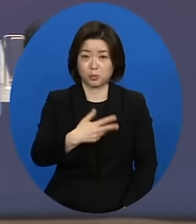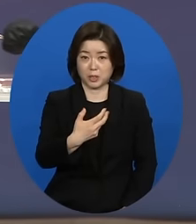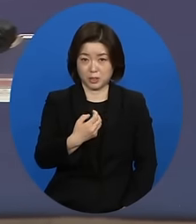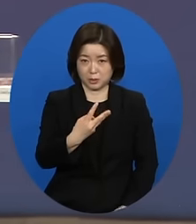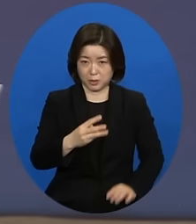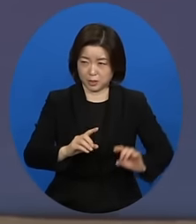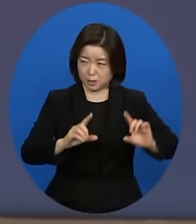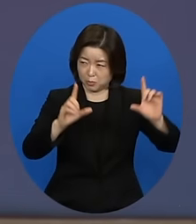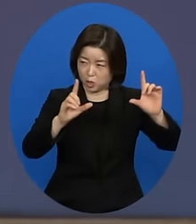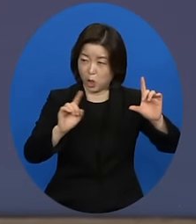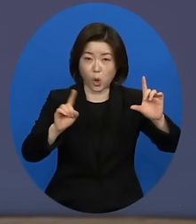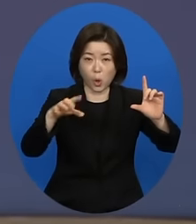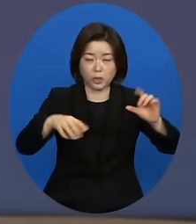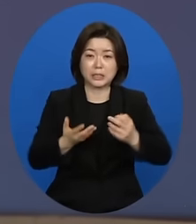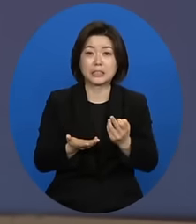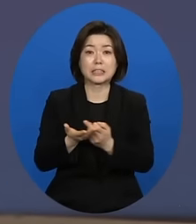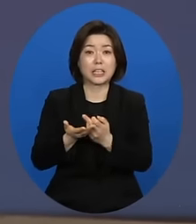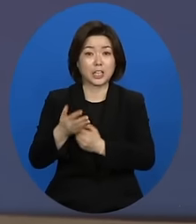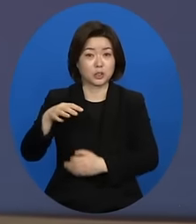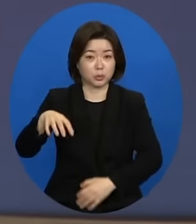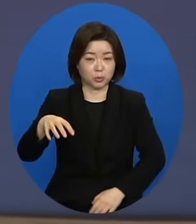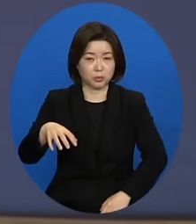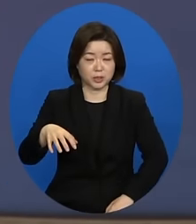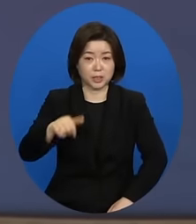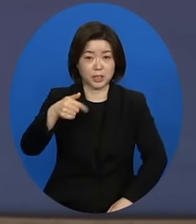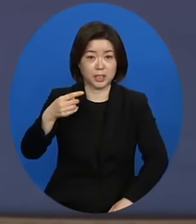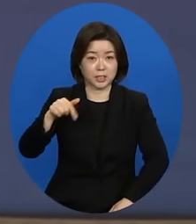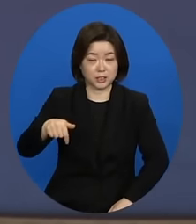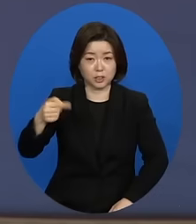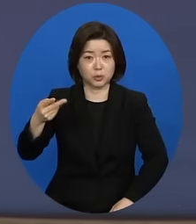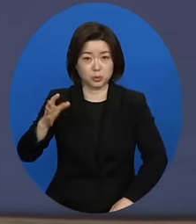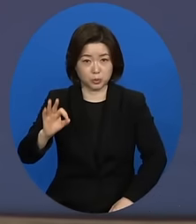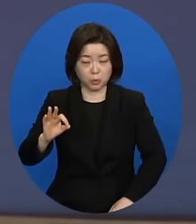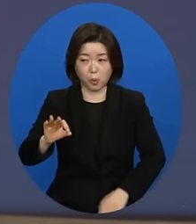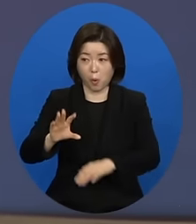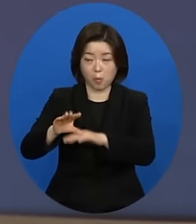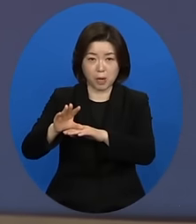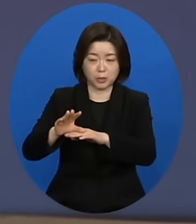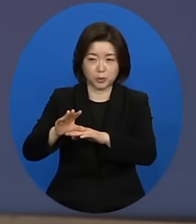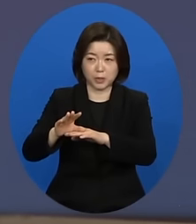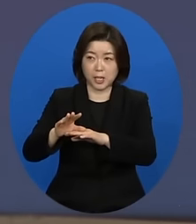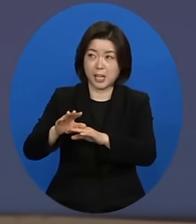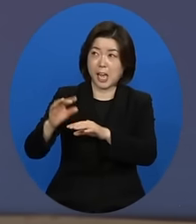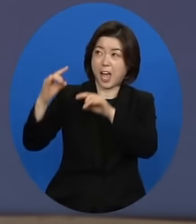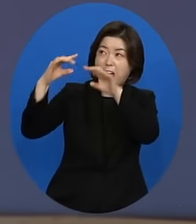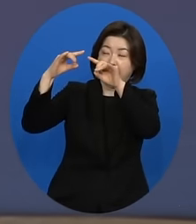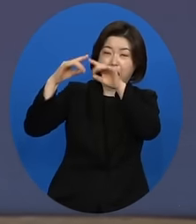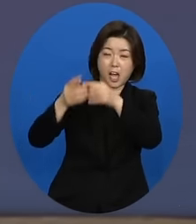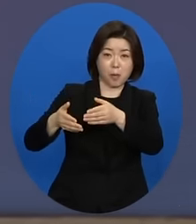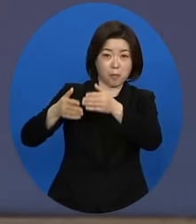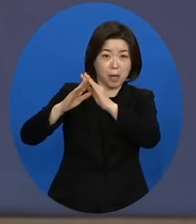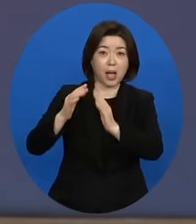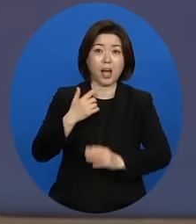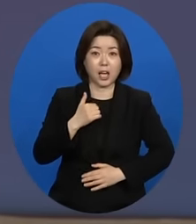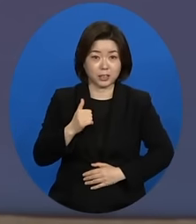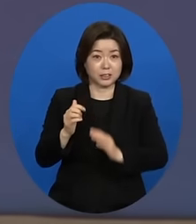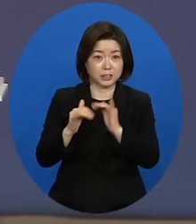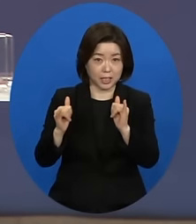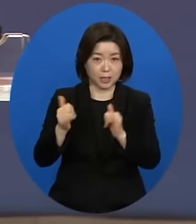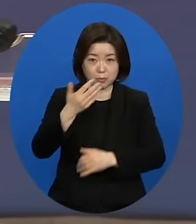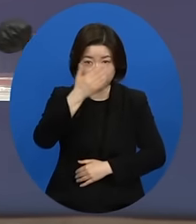1973년에 저지죠 제주도에 와서 극동방송 안테나 세우던 청년들이 있었습니다. 그 중에 한 사람.